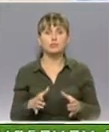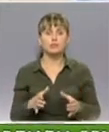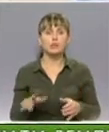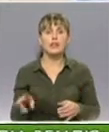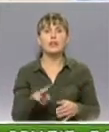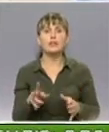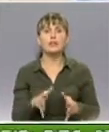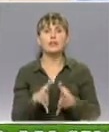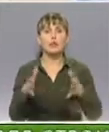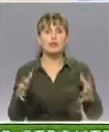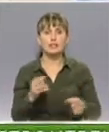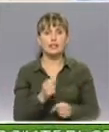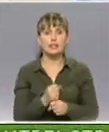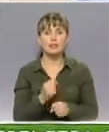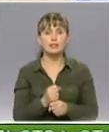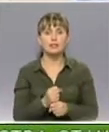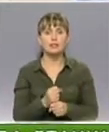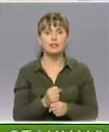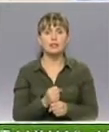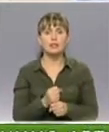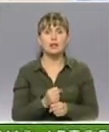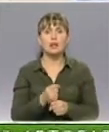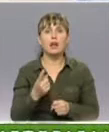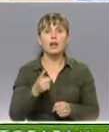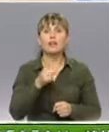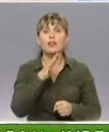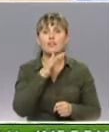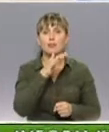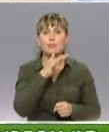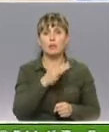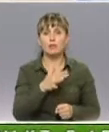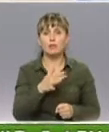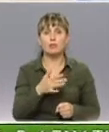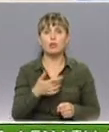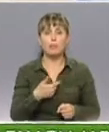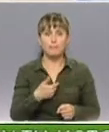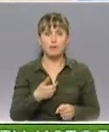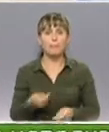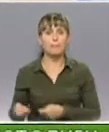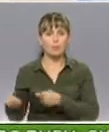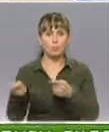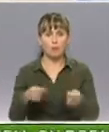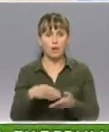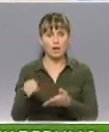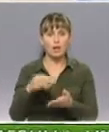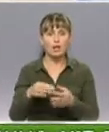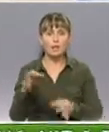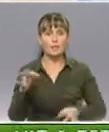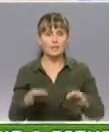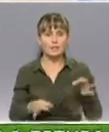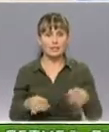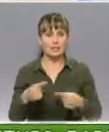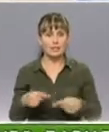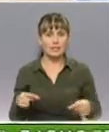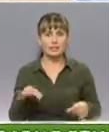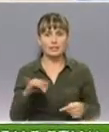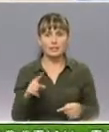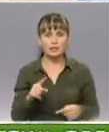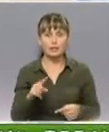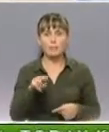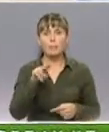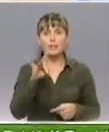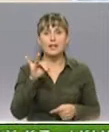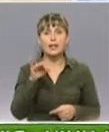этих поставок. Одно время, несколько там, одно время мы закупали бензин и нефтепродукты из стран